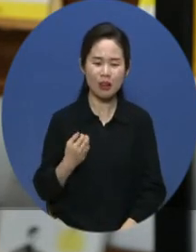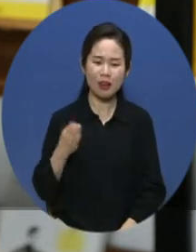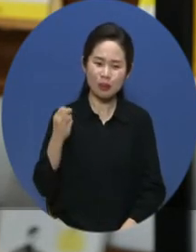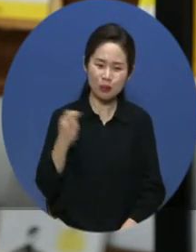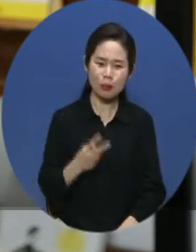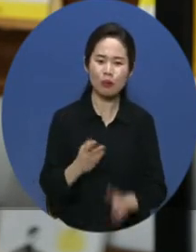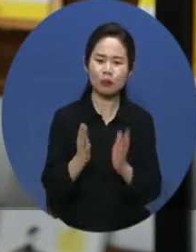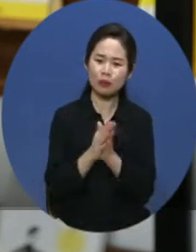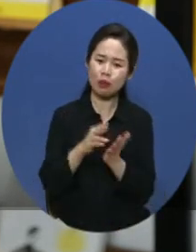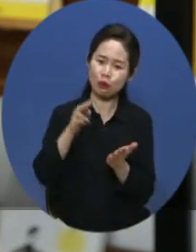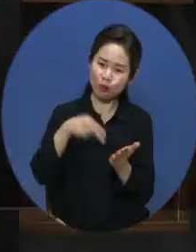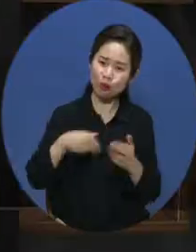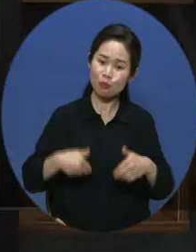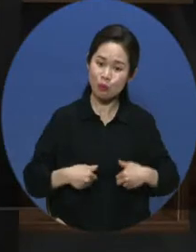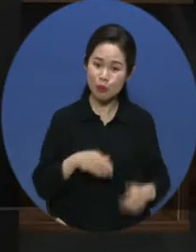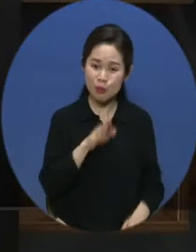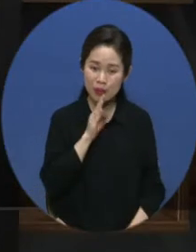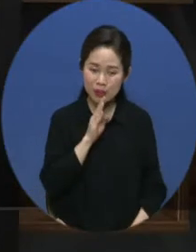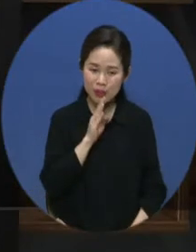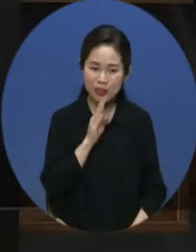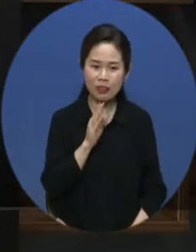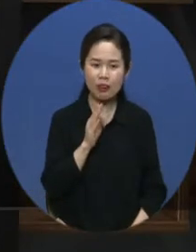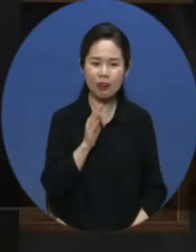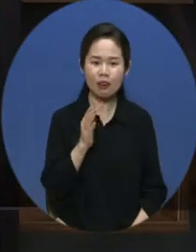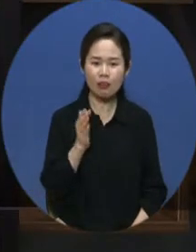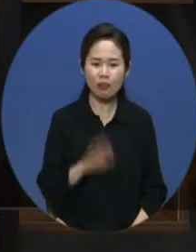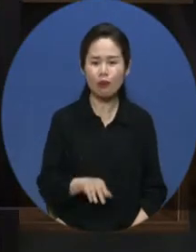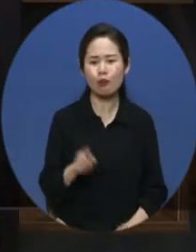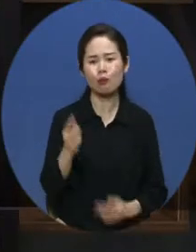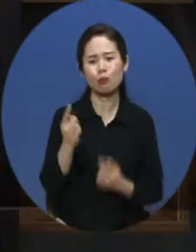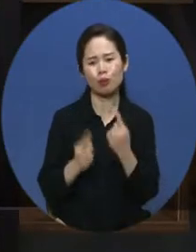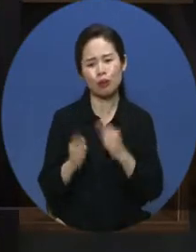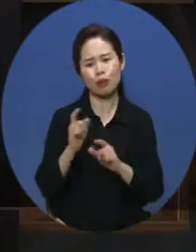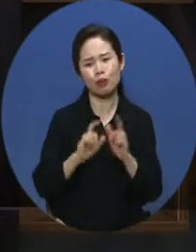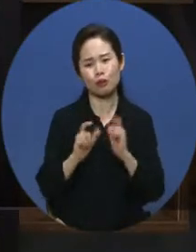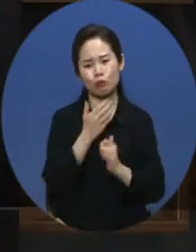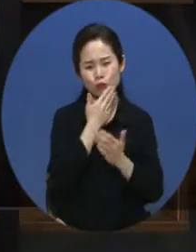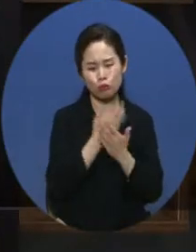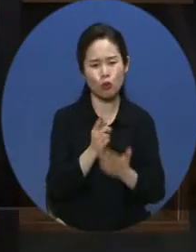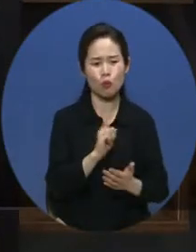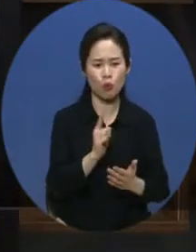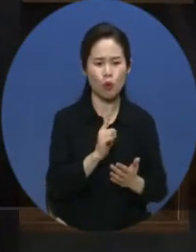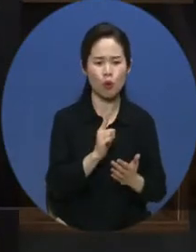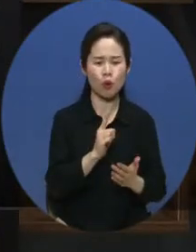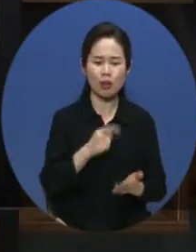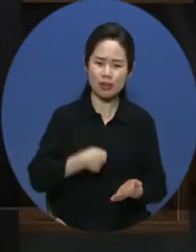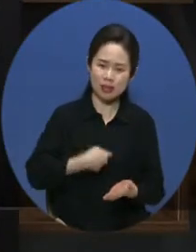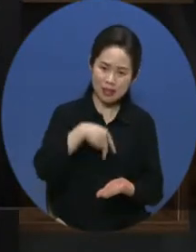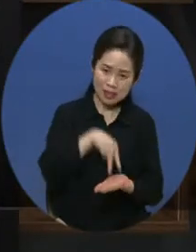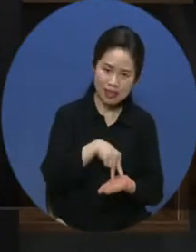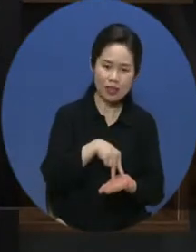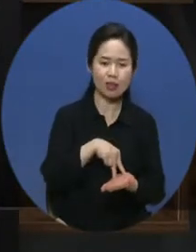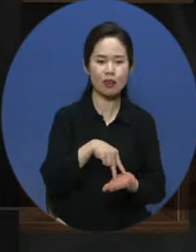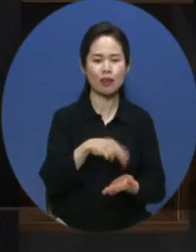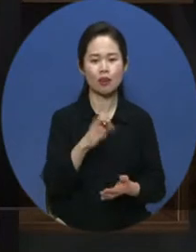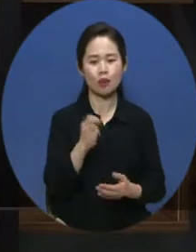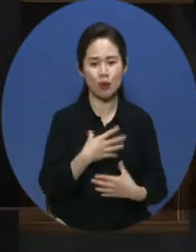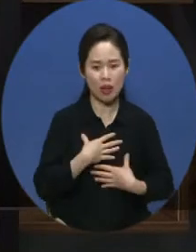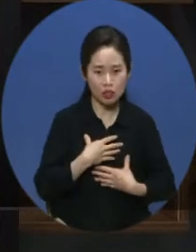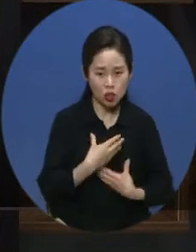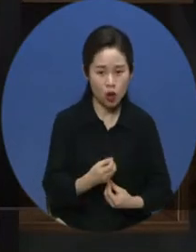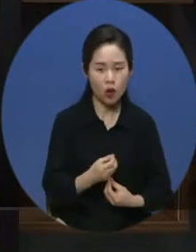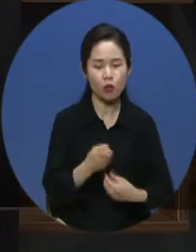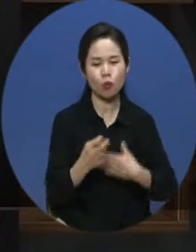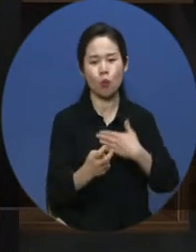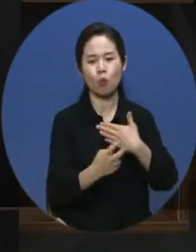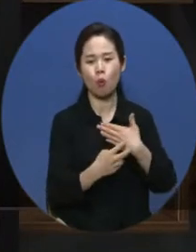읽는 게 필요하지만, 그거보다 이제 더 중요한 부분들이 많이 있는데, 뭐 자립이라든지, 뭐 안전, 보건,